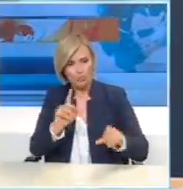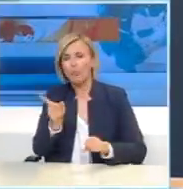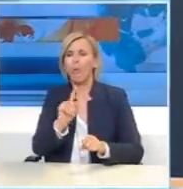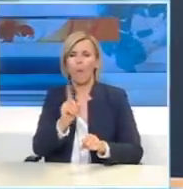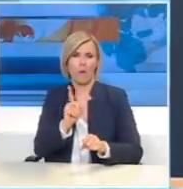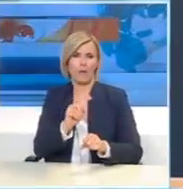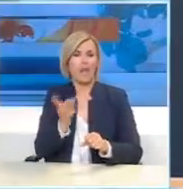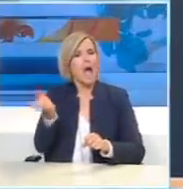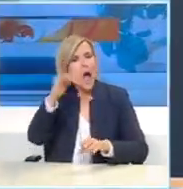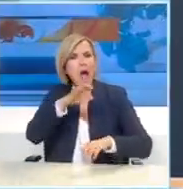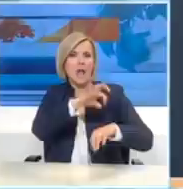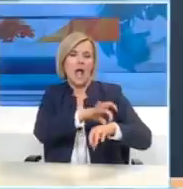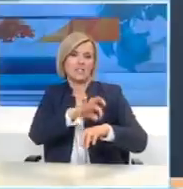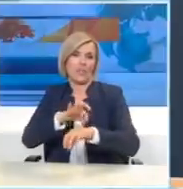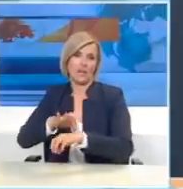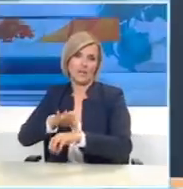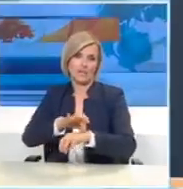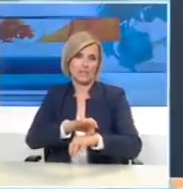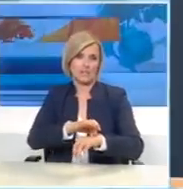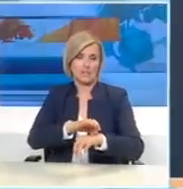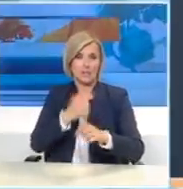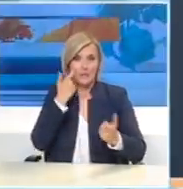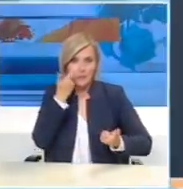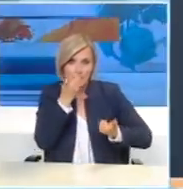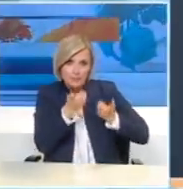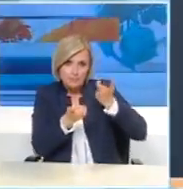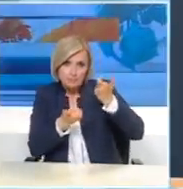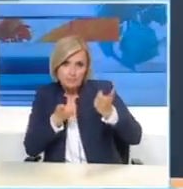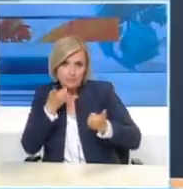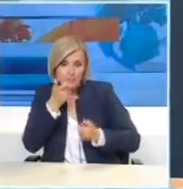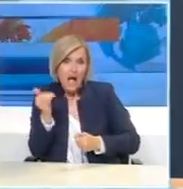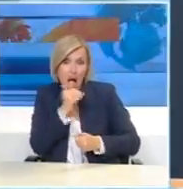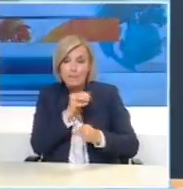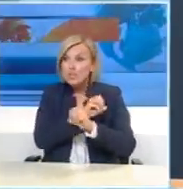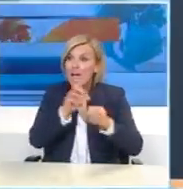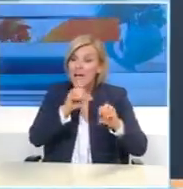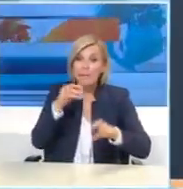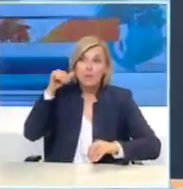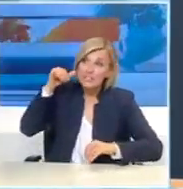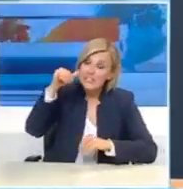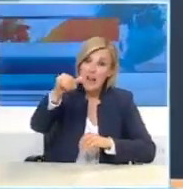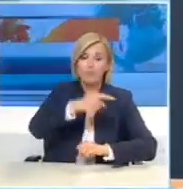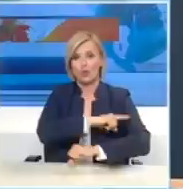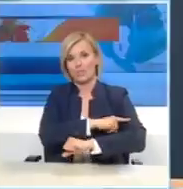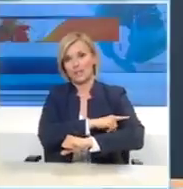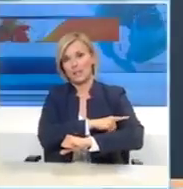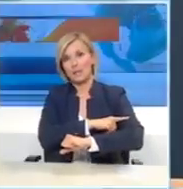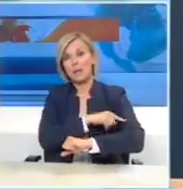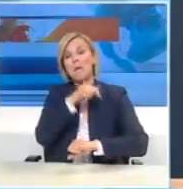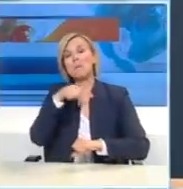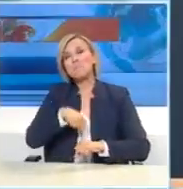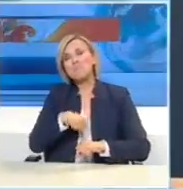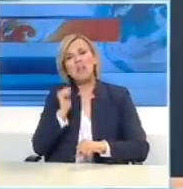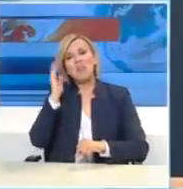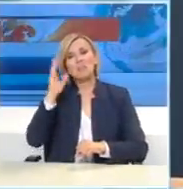Και θα έχουν την επαγρύπνηση ώστε να ενημερώσουν τον γιατρό τους και να τους παρακολουθήσει. Τώρα, να έχει όλος ο πληθυσμός